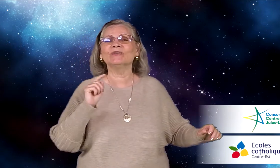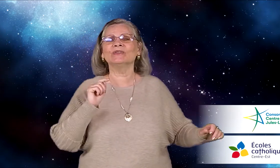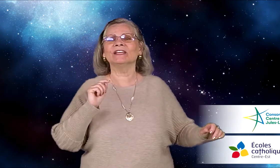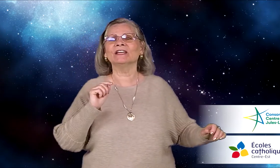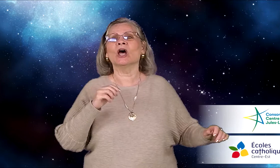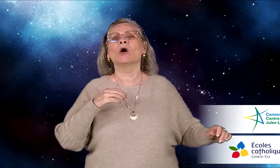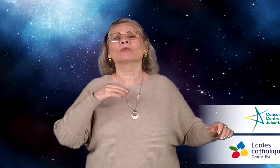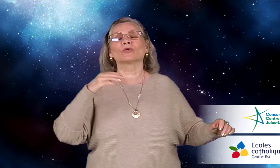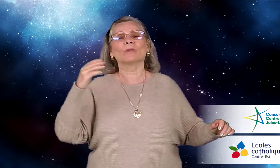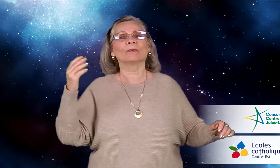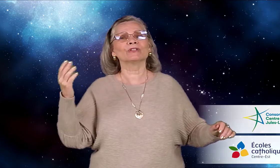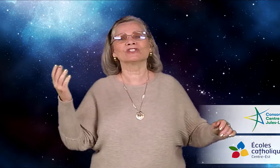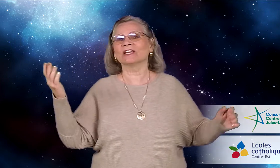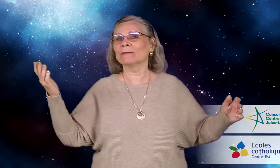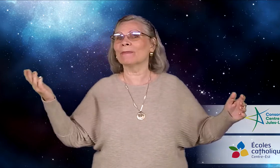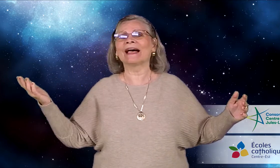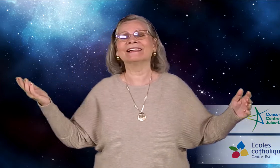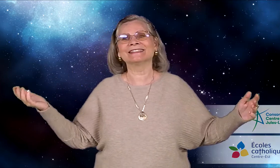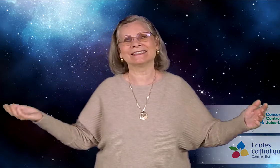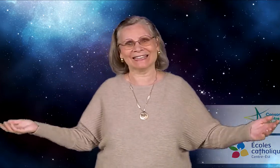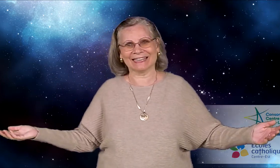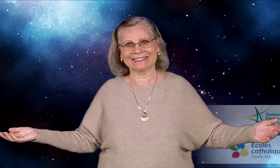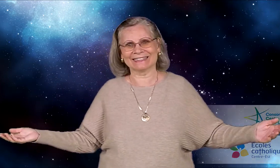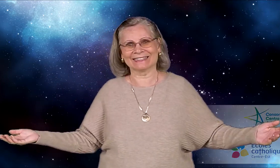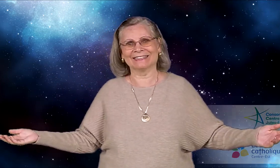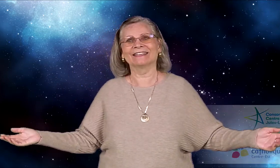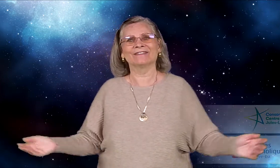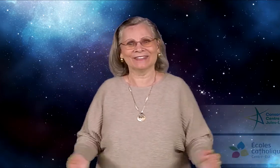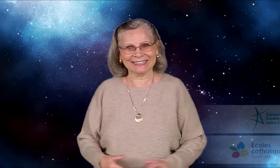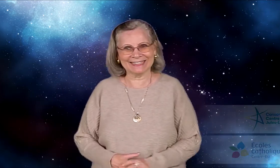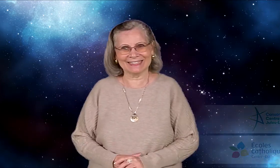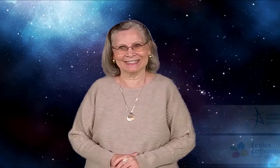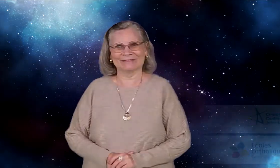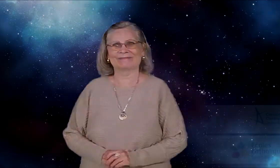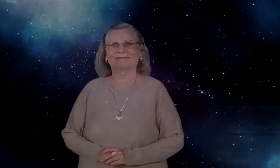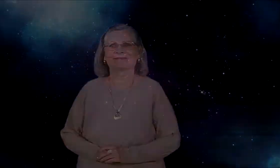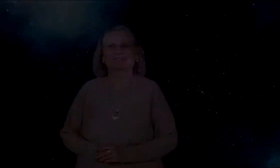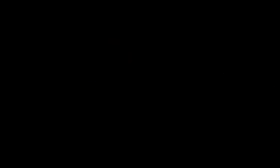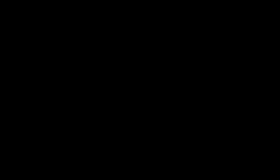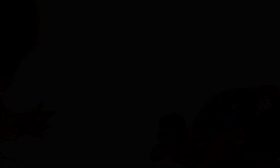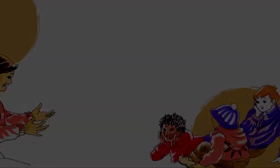se réunir pour le prochain Val Céleste. Merci.